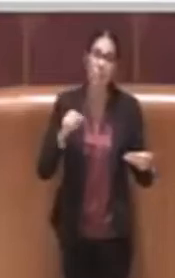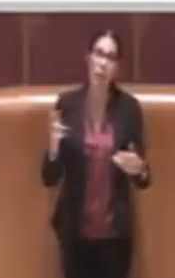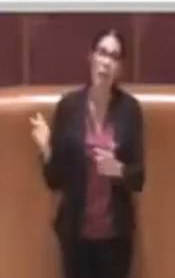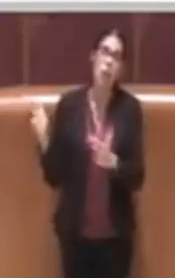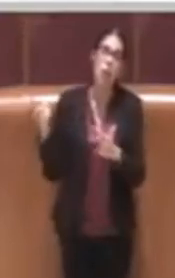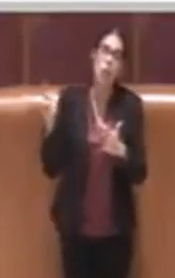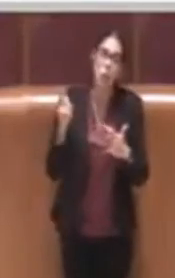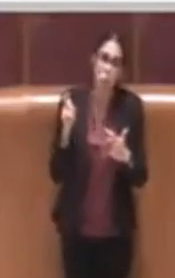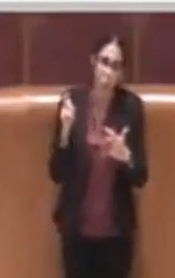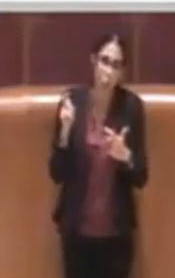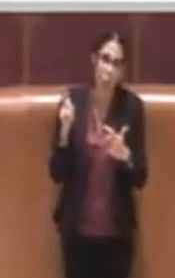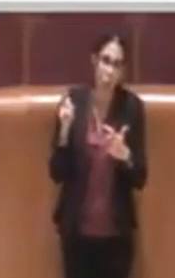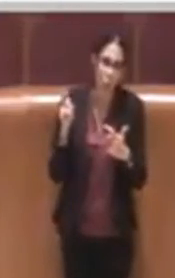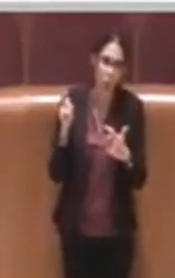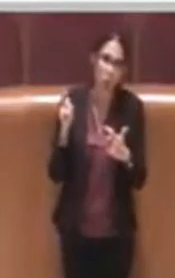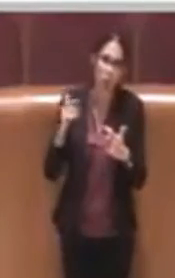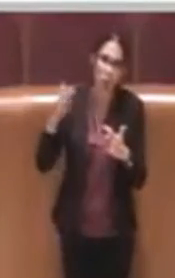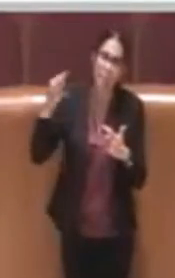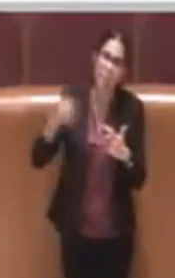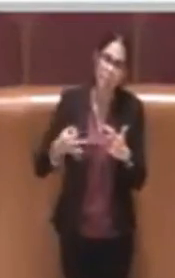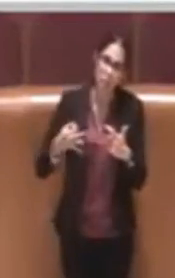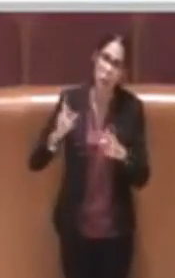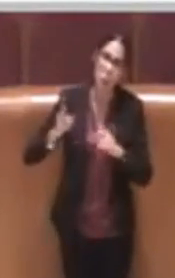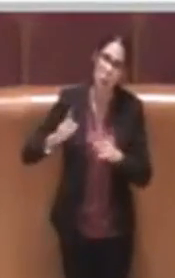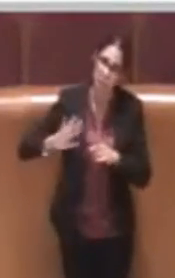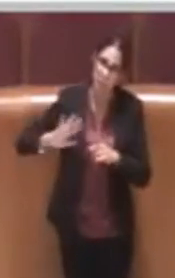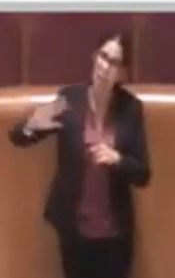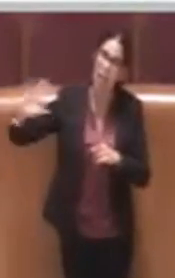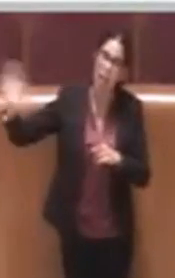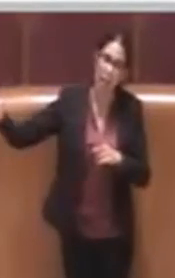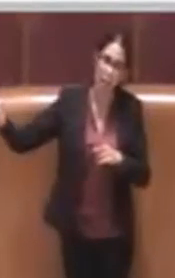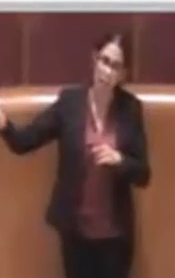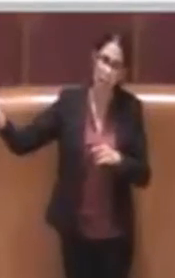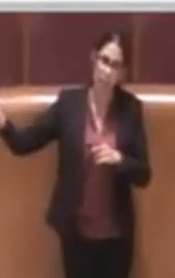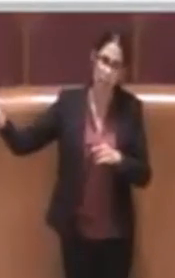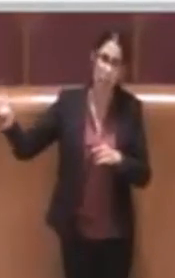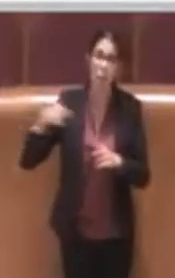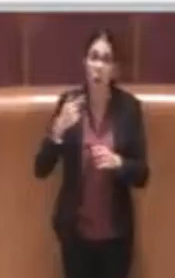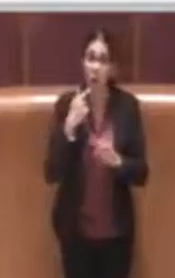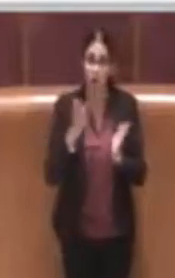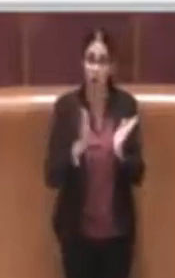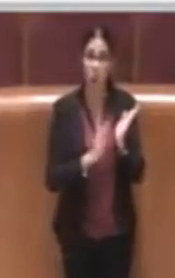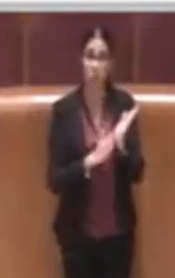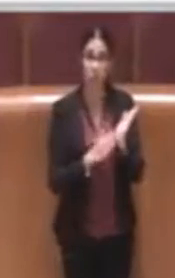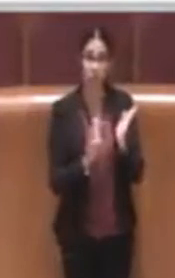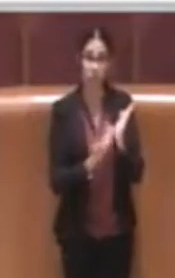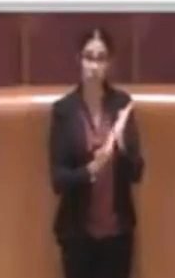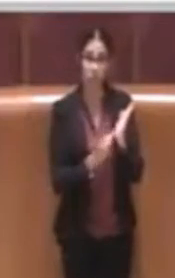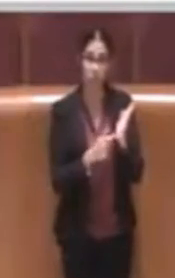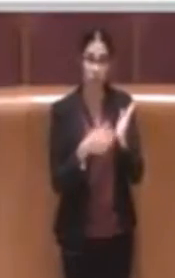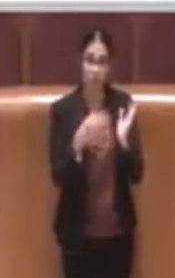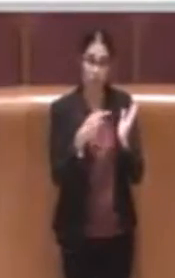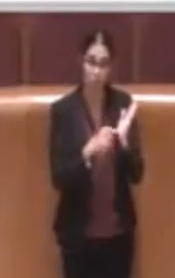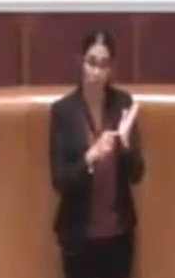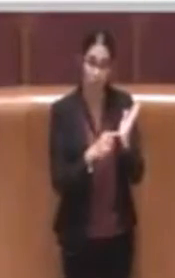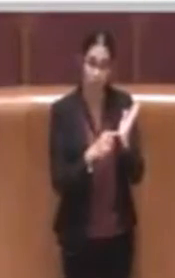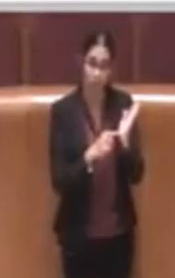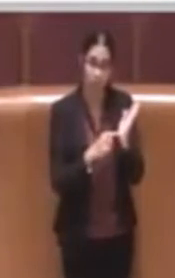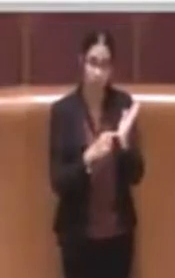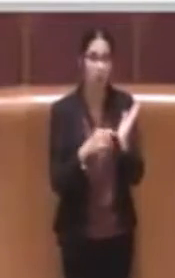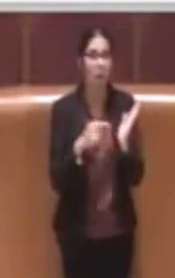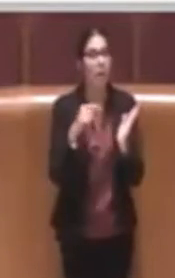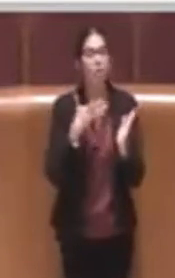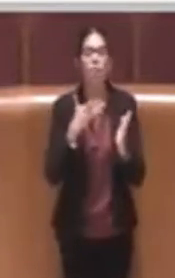politiche fatte da altri. E lo dico con i documenti alla mano, così come anche la delibera con cui è